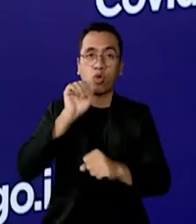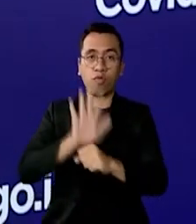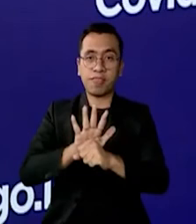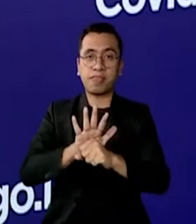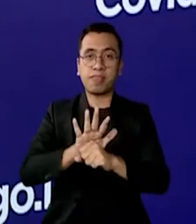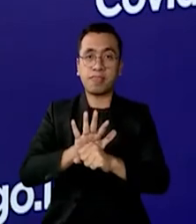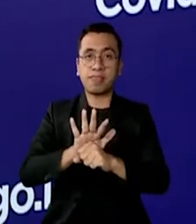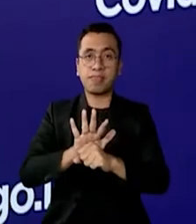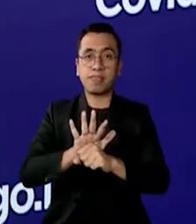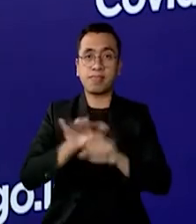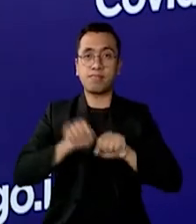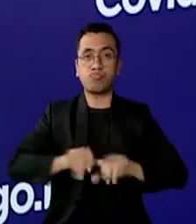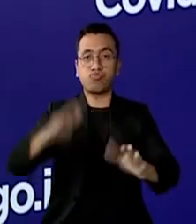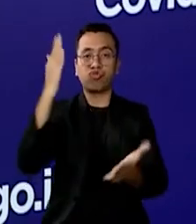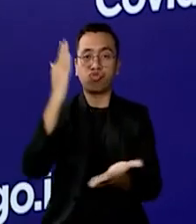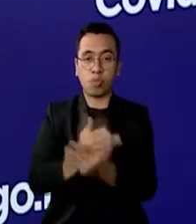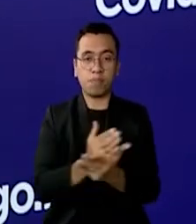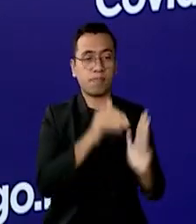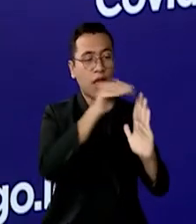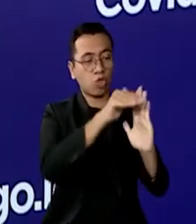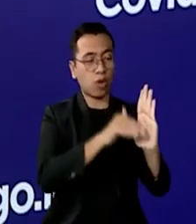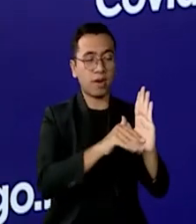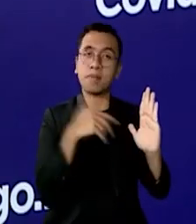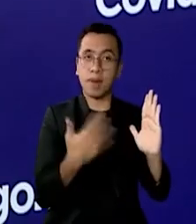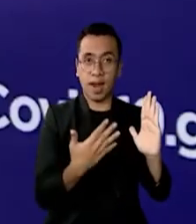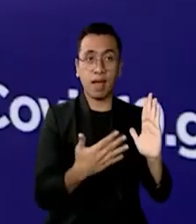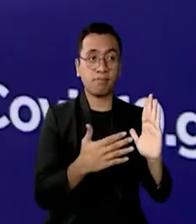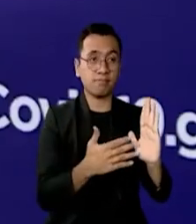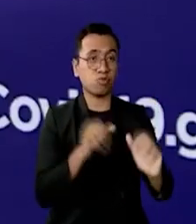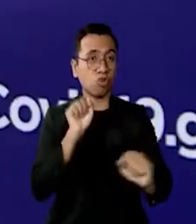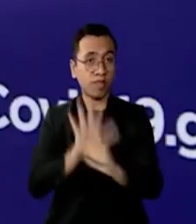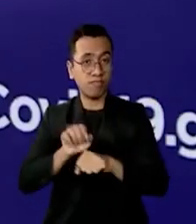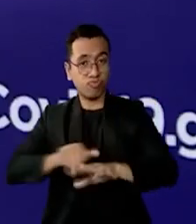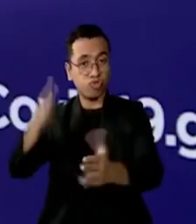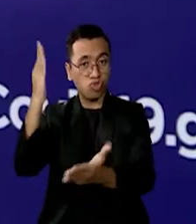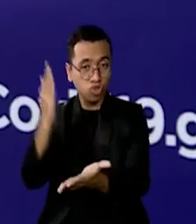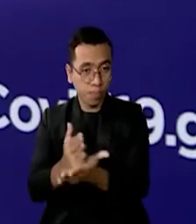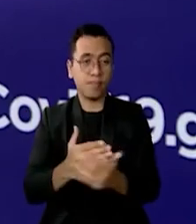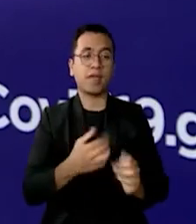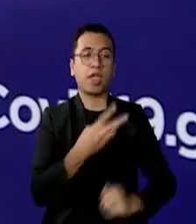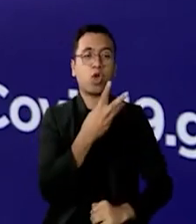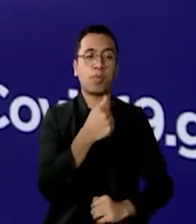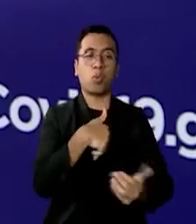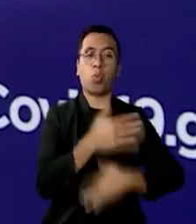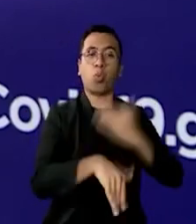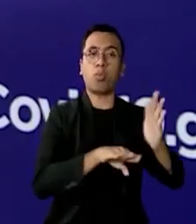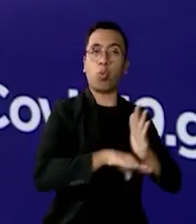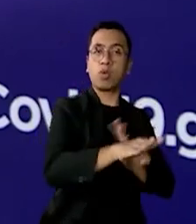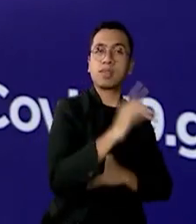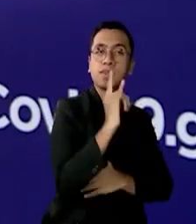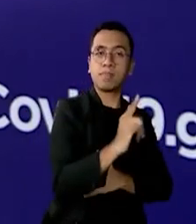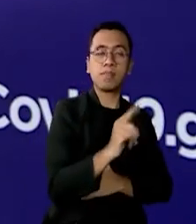19 ini bisa berjalan seiringan dengan pertumbuhan ekonomi Bu iya penting sekali ya karena